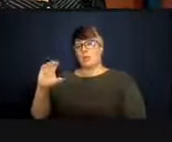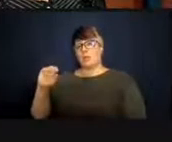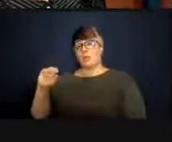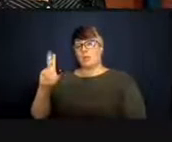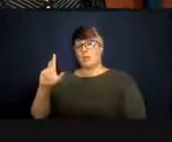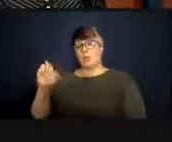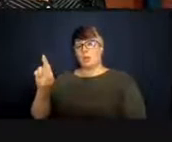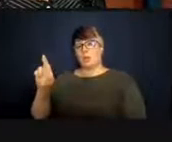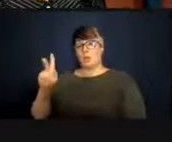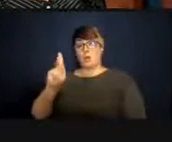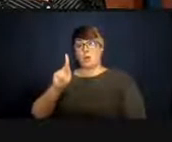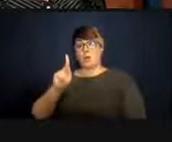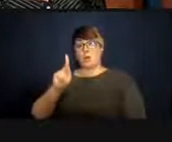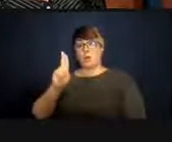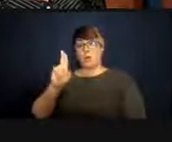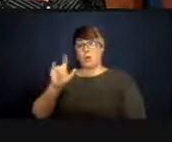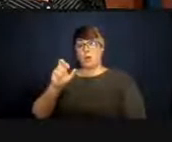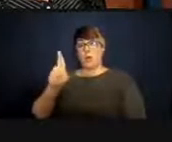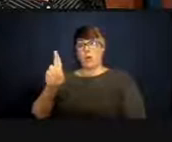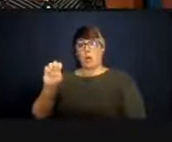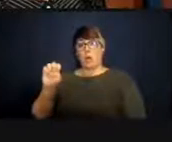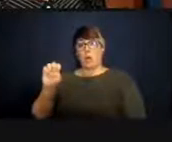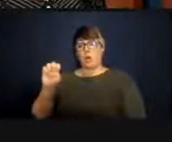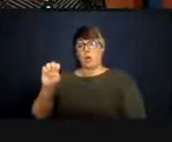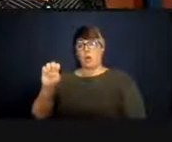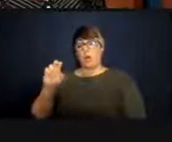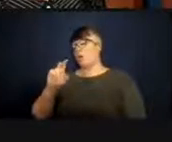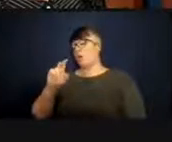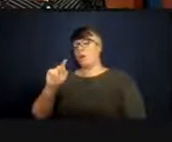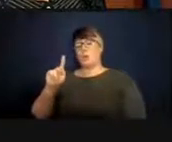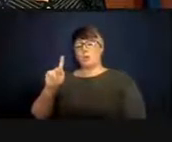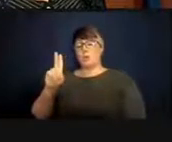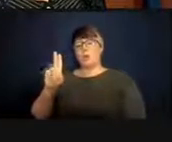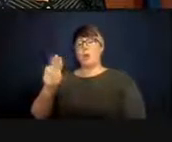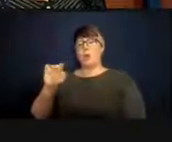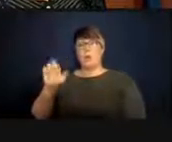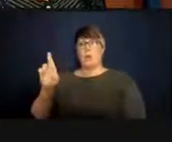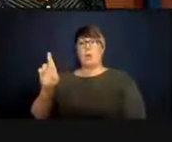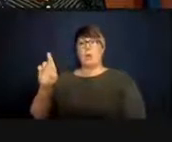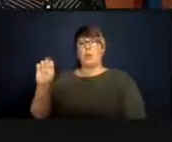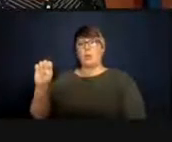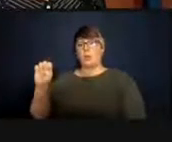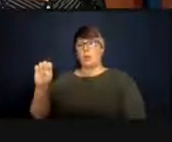Hayuko. Kumar Rushad? Kumar, uko hapa?